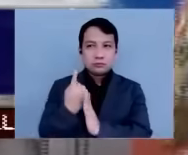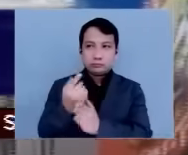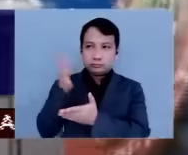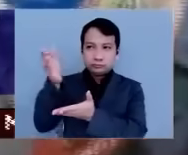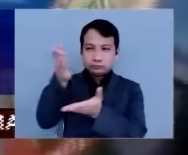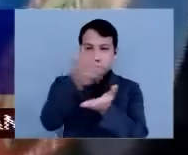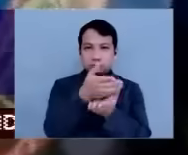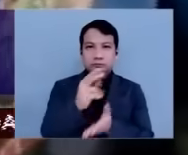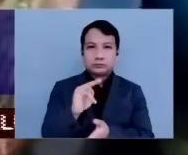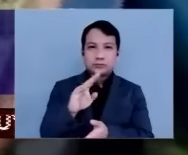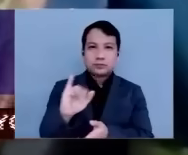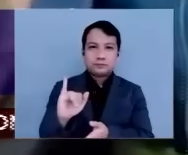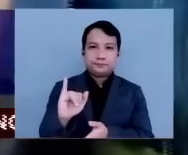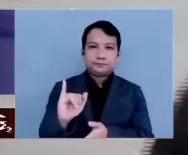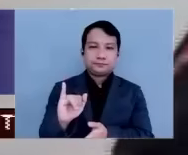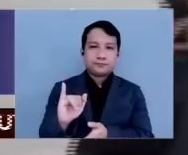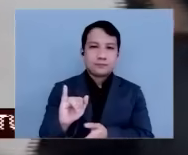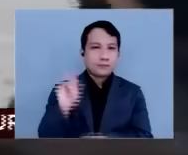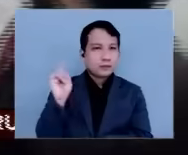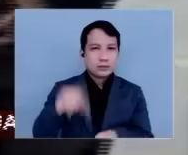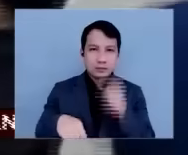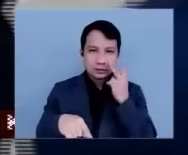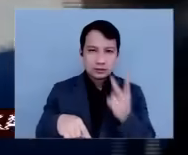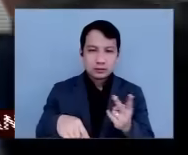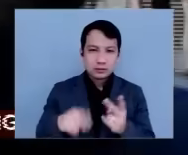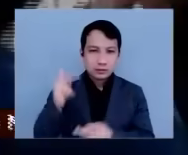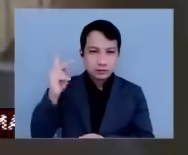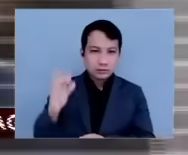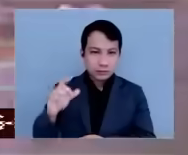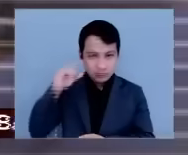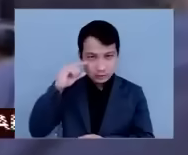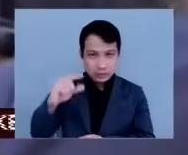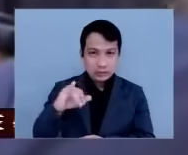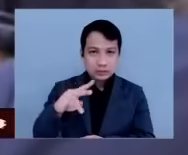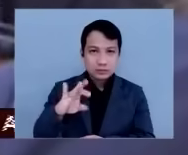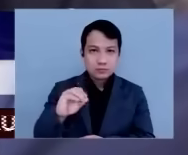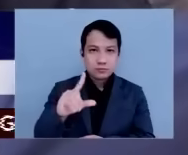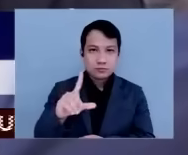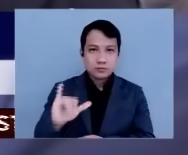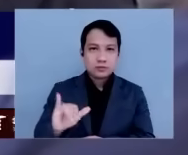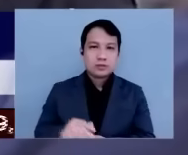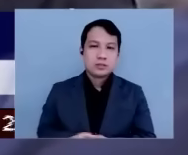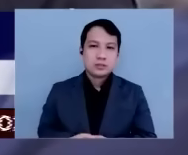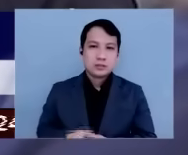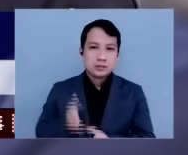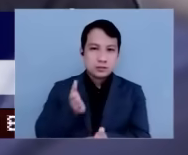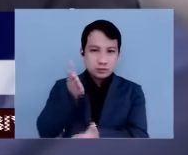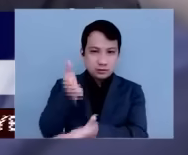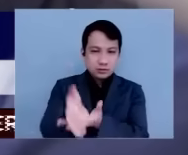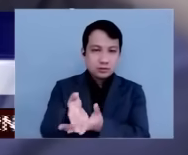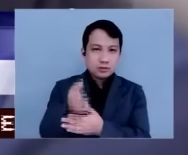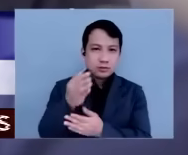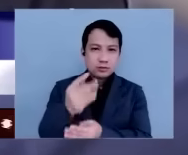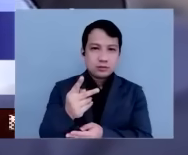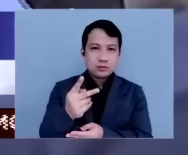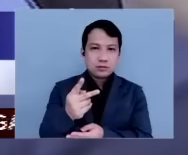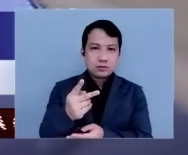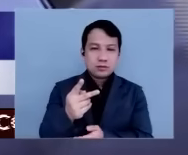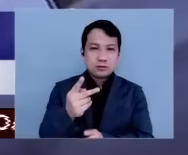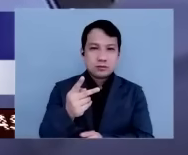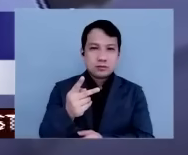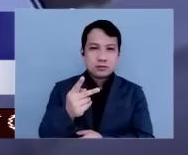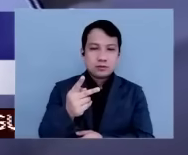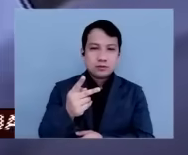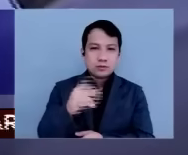sa compound, hindi pa rin nakita si Pastor Quiboloy. Binasok namin yung kingdom, no? Consists of